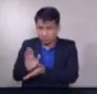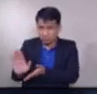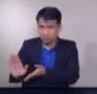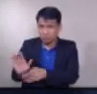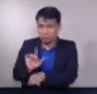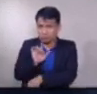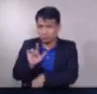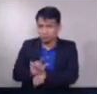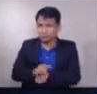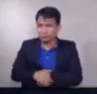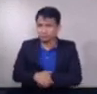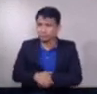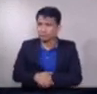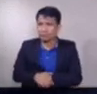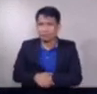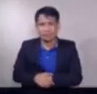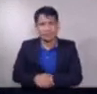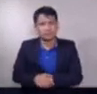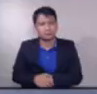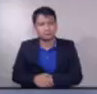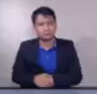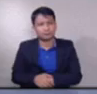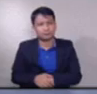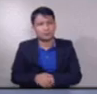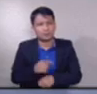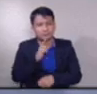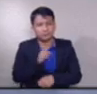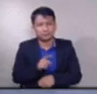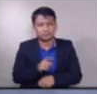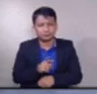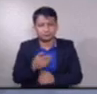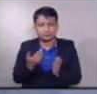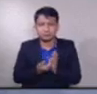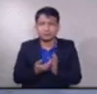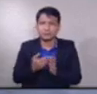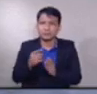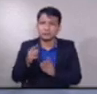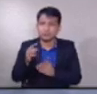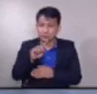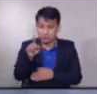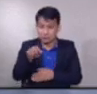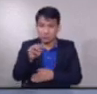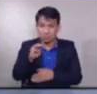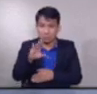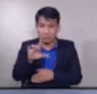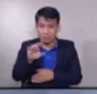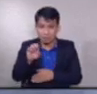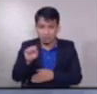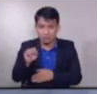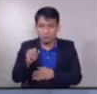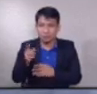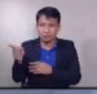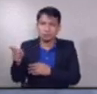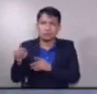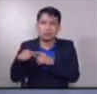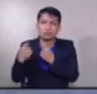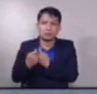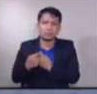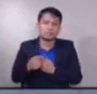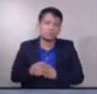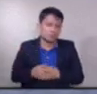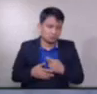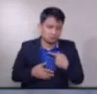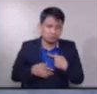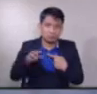hindi ka pa contento ron. Magandang tanong yan. Say for example, sa Zambales, yung ating mga tribo dyan, meron